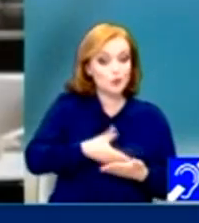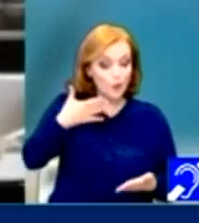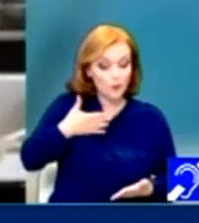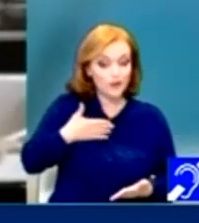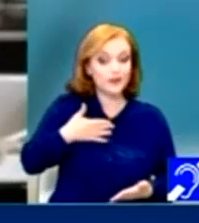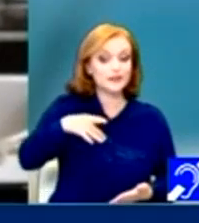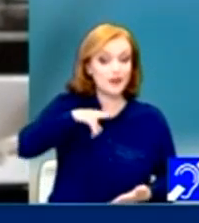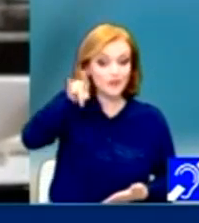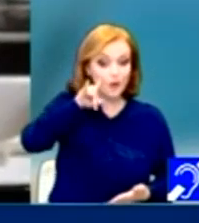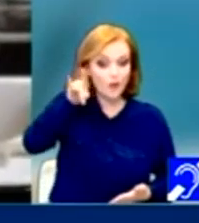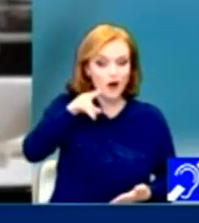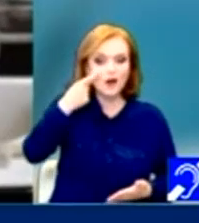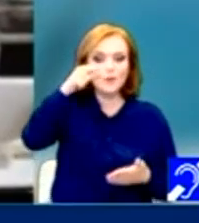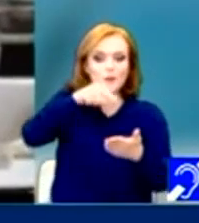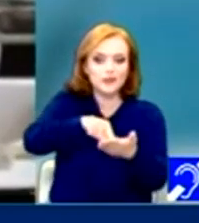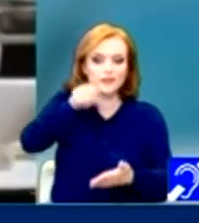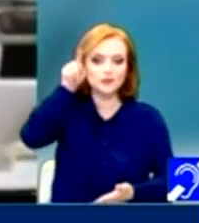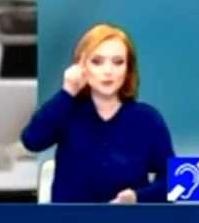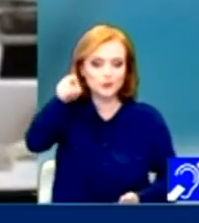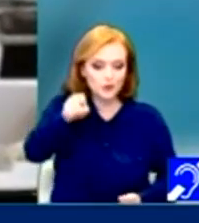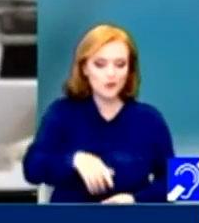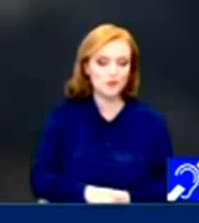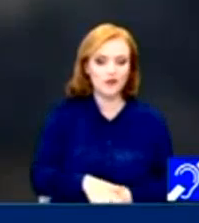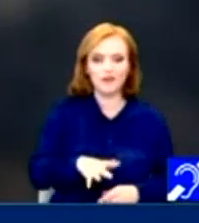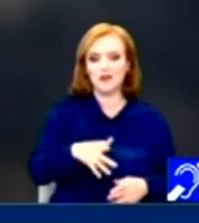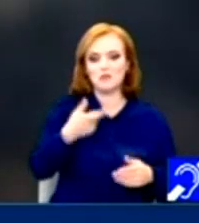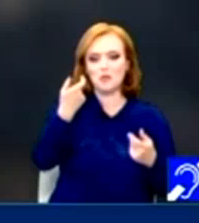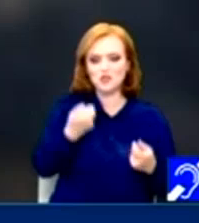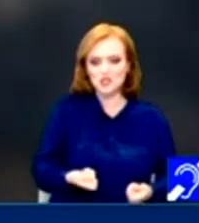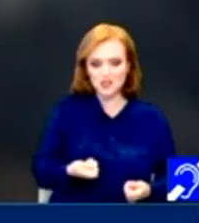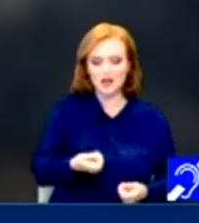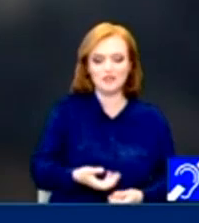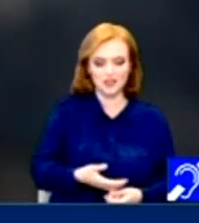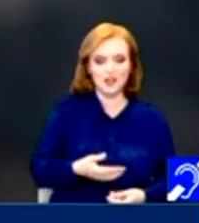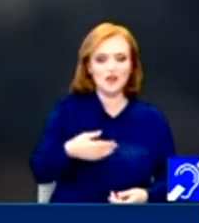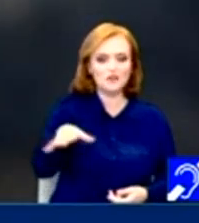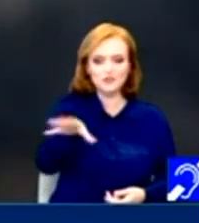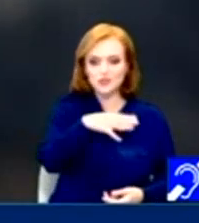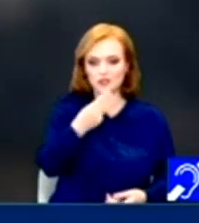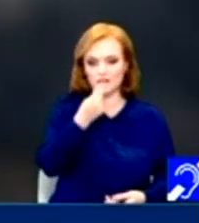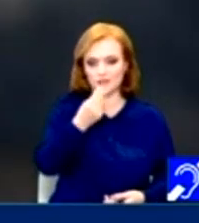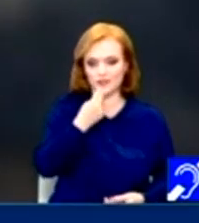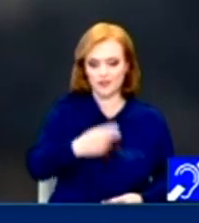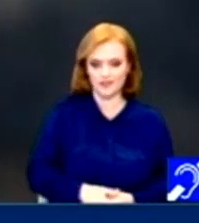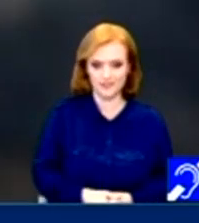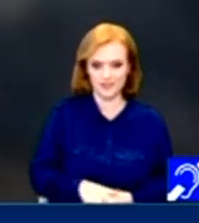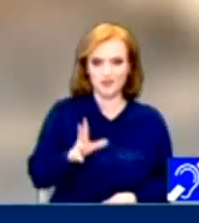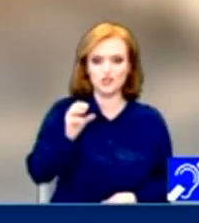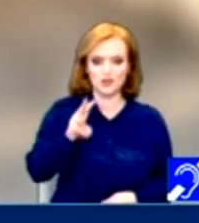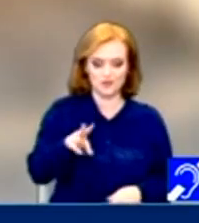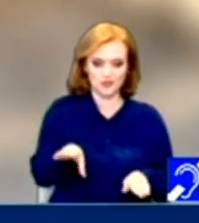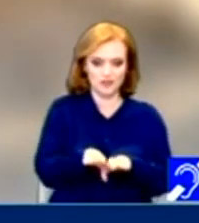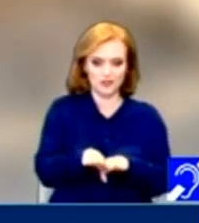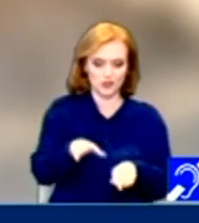ajuns acolo, mâncarea, cazarea și utilitățile pentru câteva luni costă mai puțin decât cheltuielile de peste iarnă din România. Cea mai